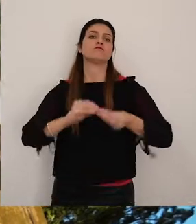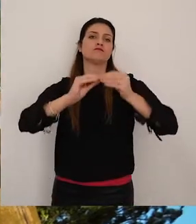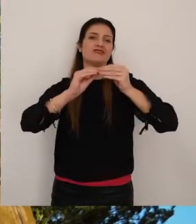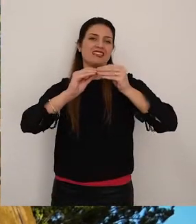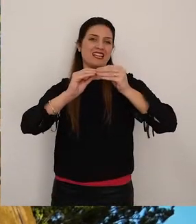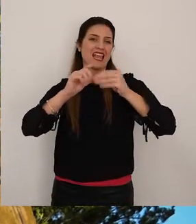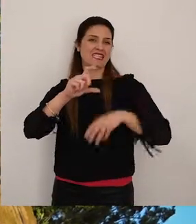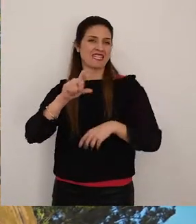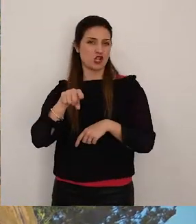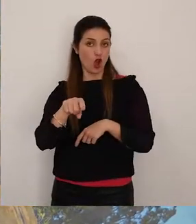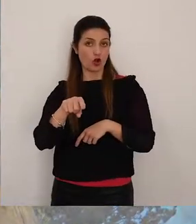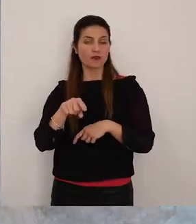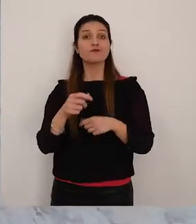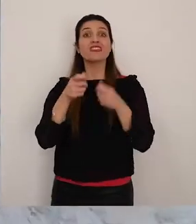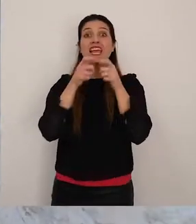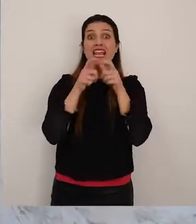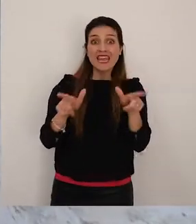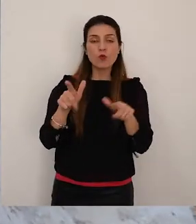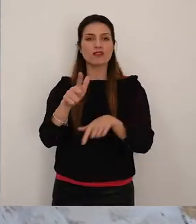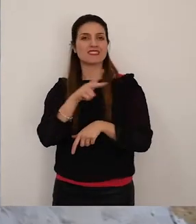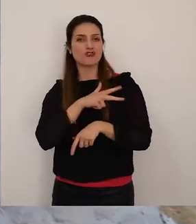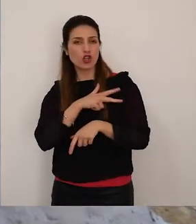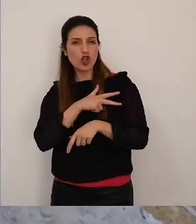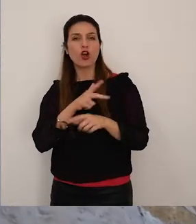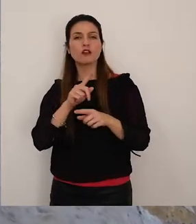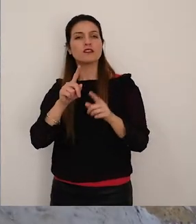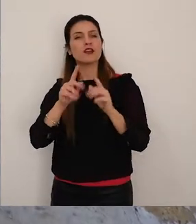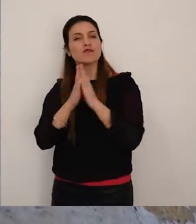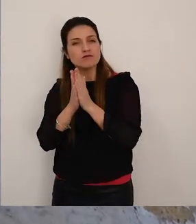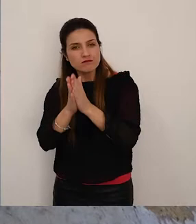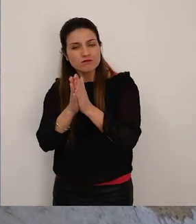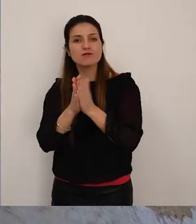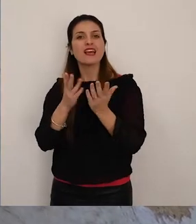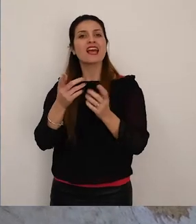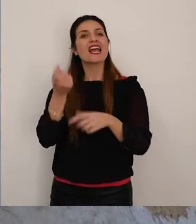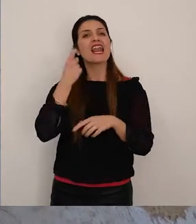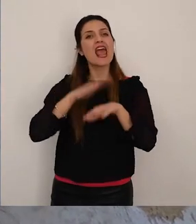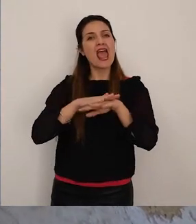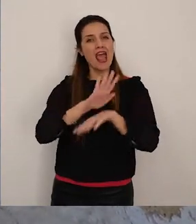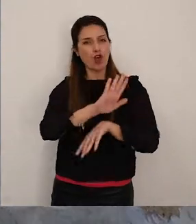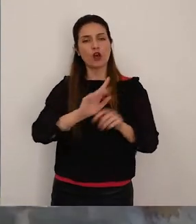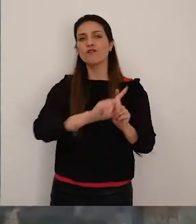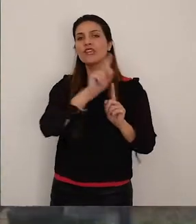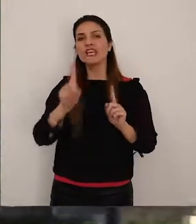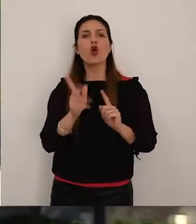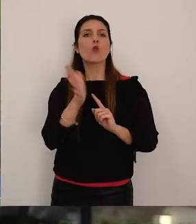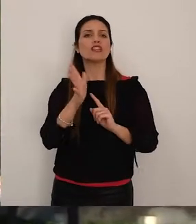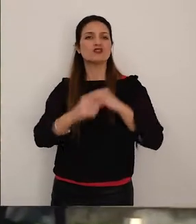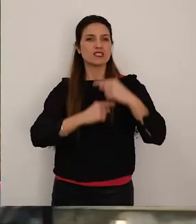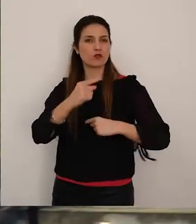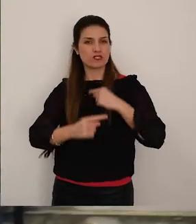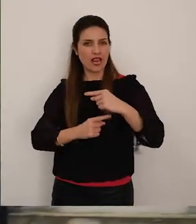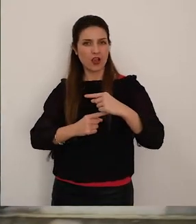È un paese che ebbe in origine lingua, sacerdoti e rito greco fino al secolo XV e piena autonomia comunale fino